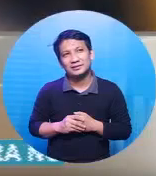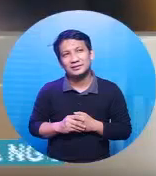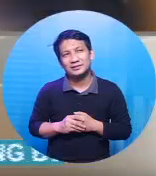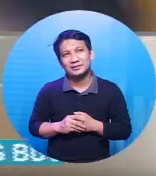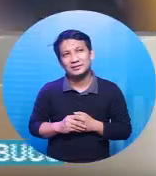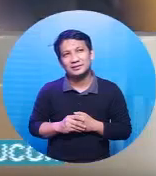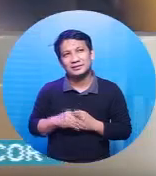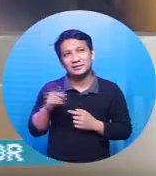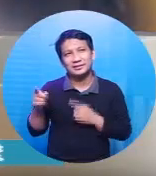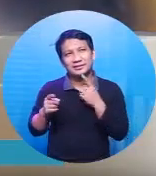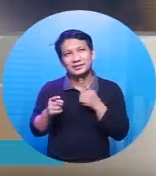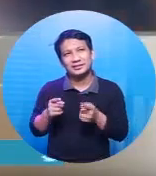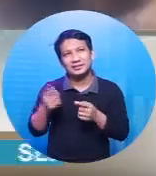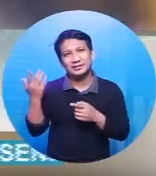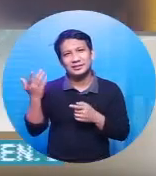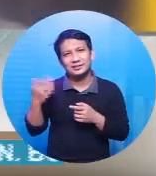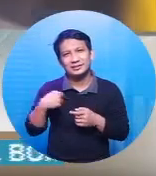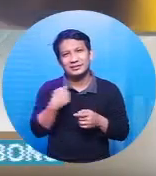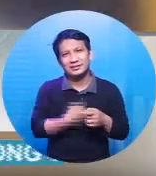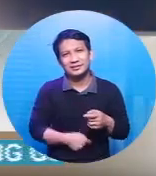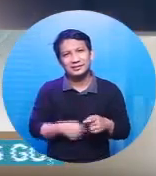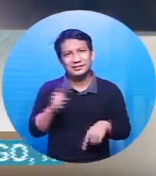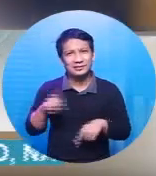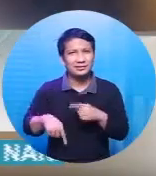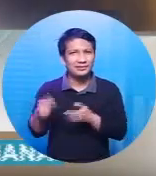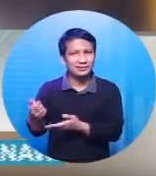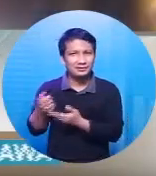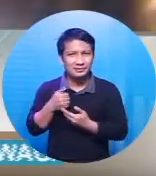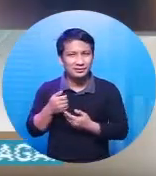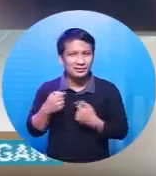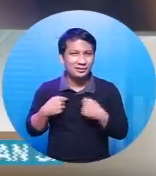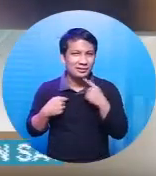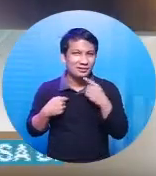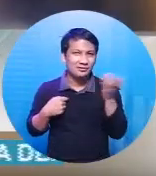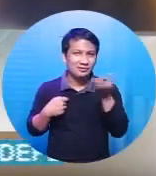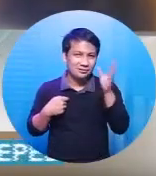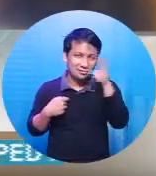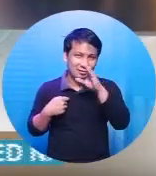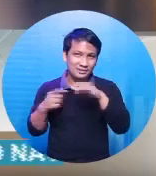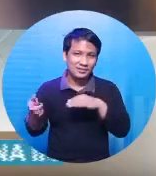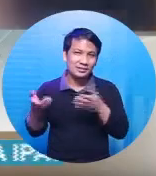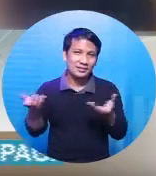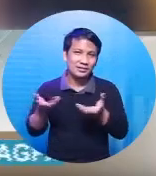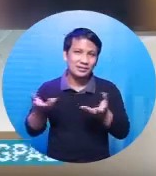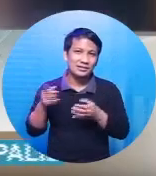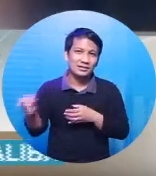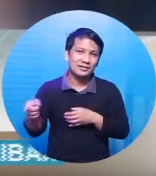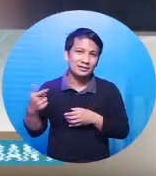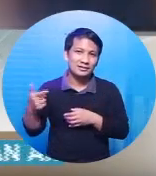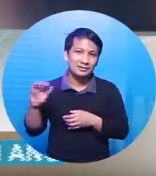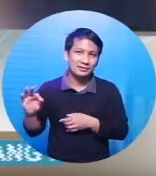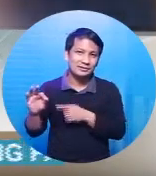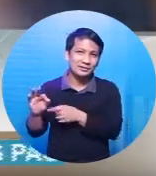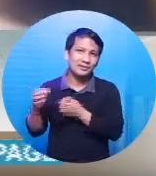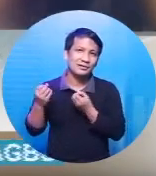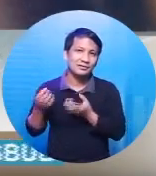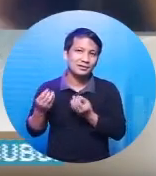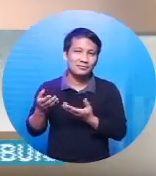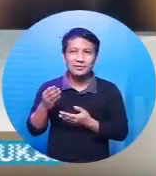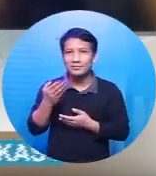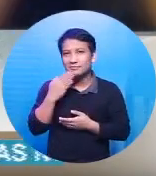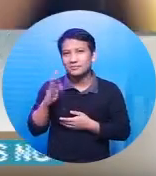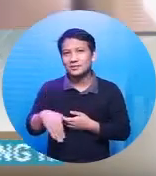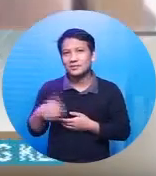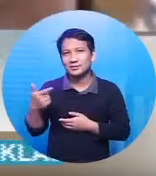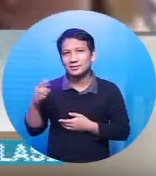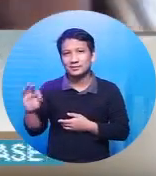Pero po, yung Chinese na po yun, nanghingi lang po ng tulong sa akin para malaman niya yung ginagawa ng girlfriend niya kasi marami pong kalokohan na ginagawa